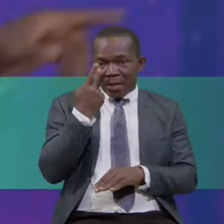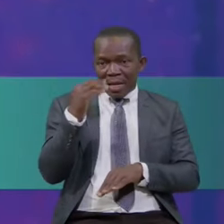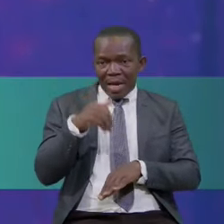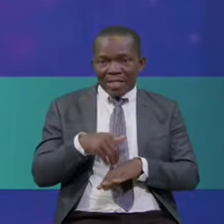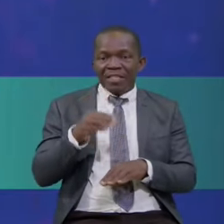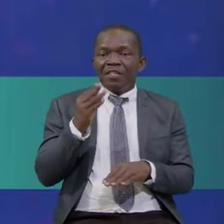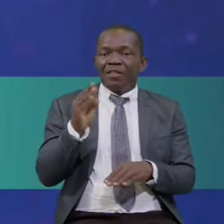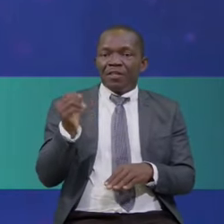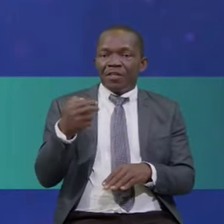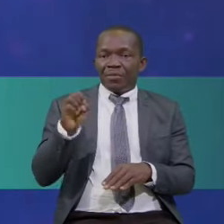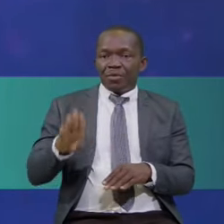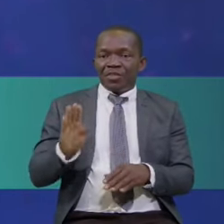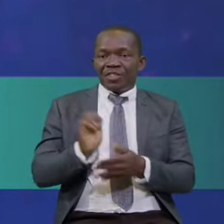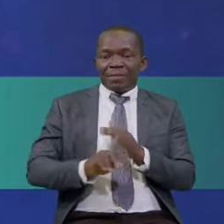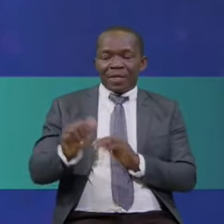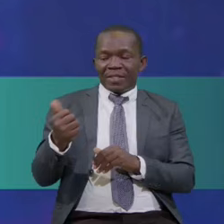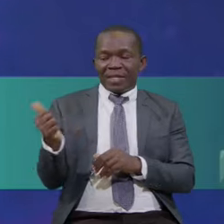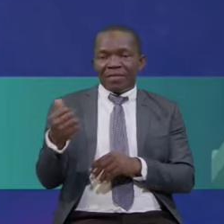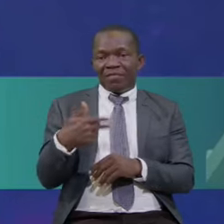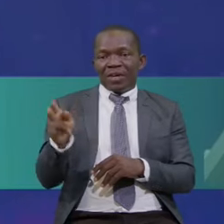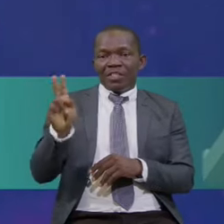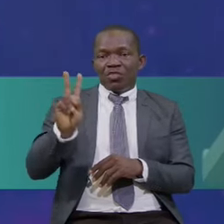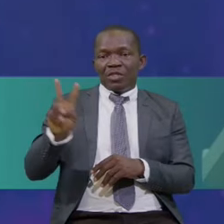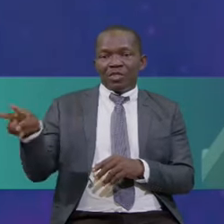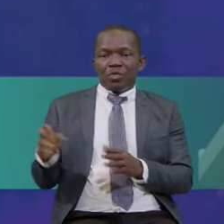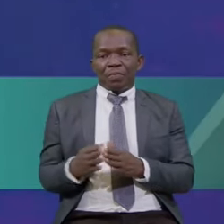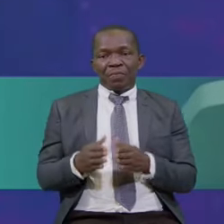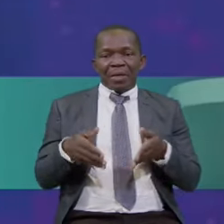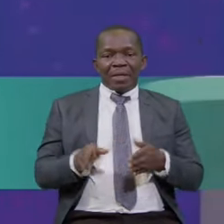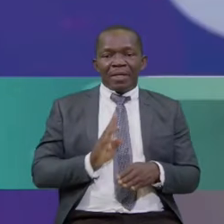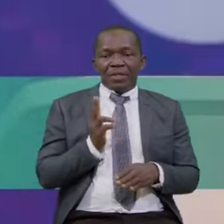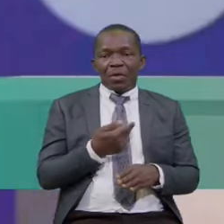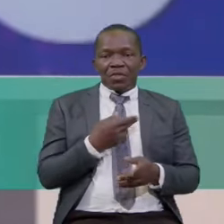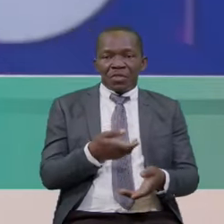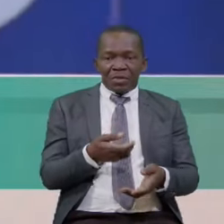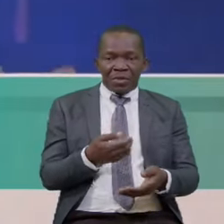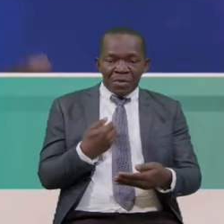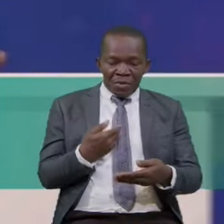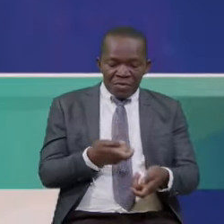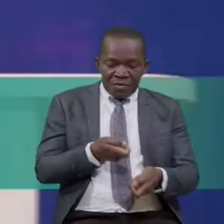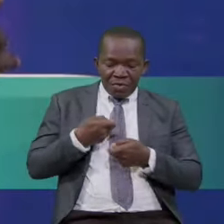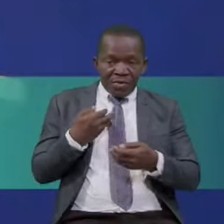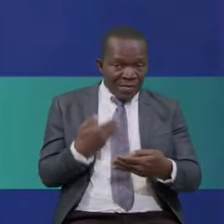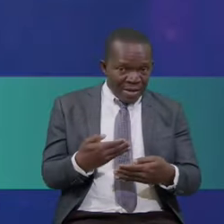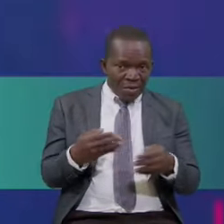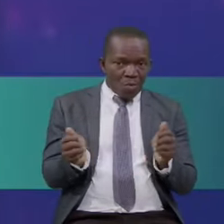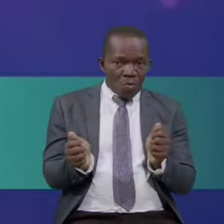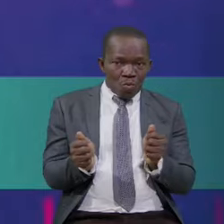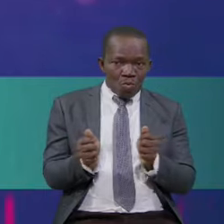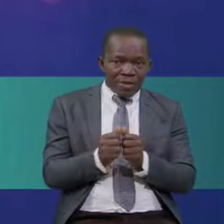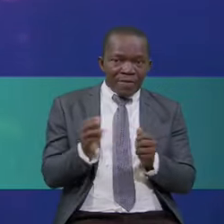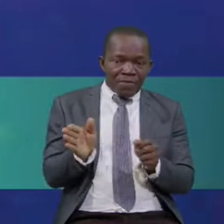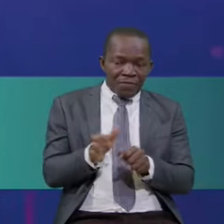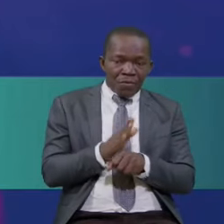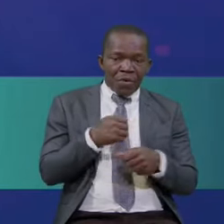22 approchons-nous donc avec un cœur sincère dans la plénitude de la foi les cœurs purifiés